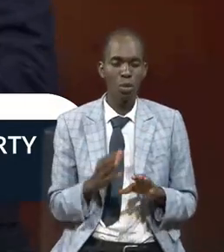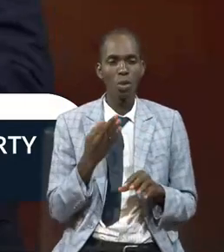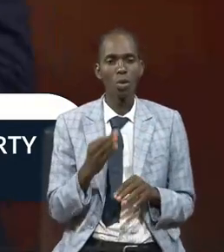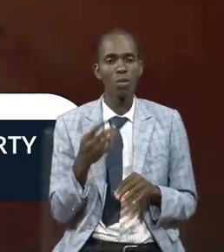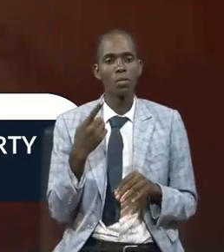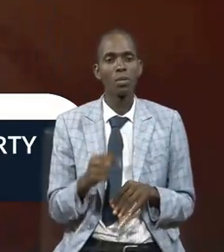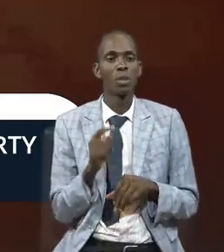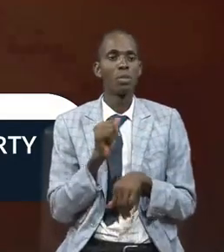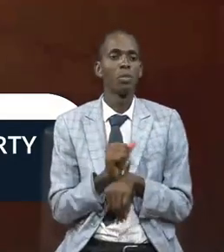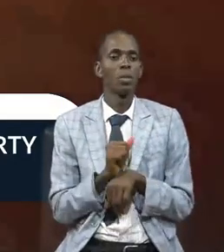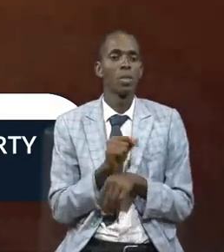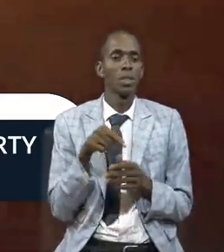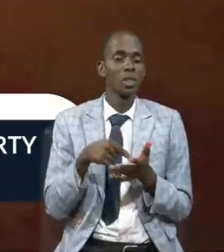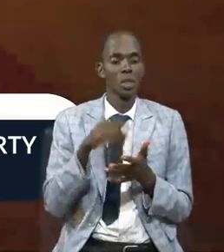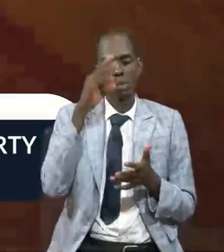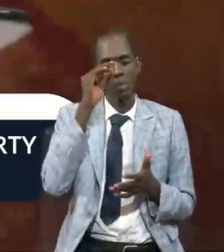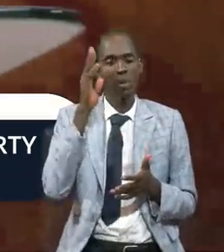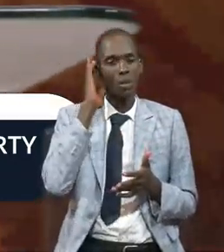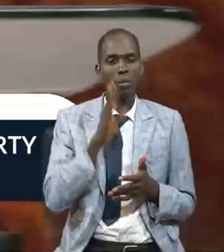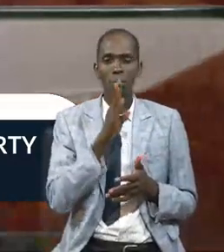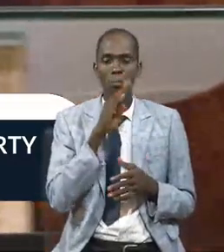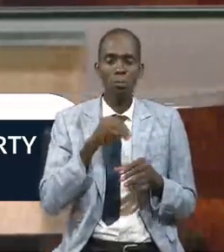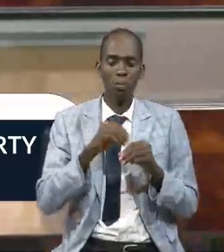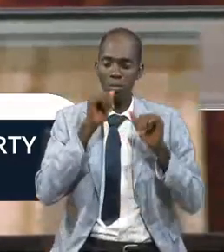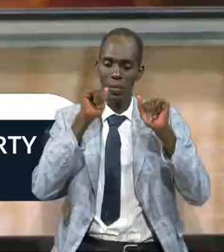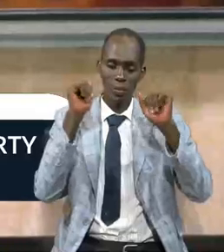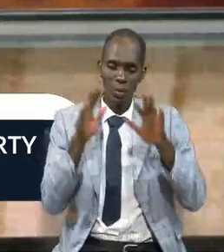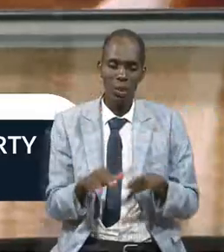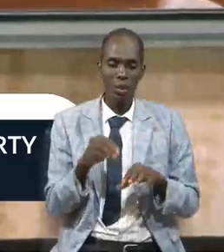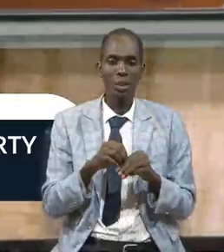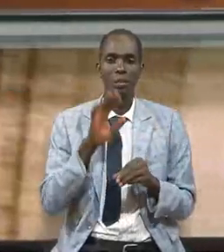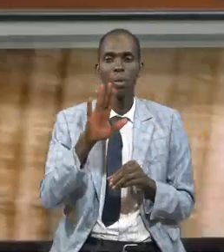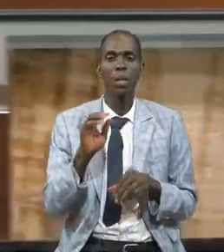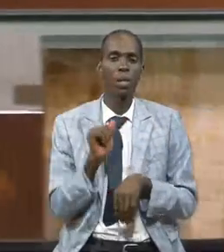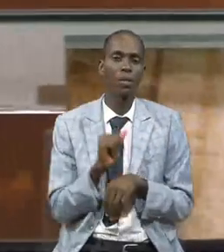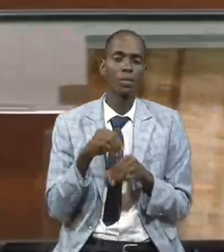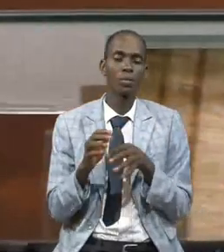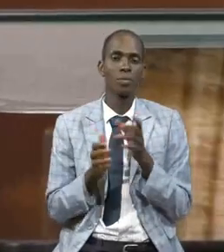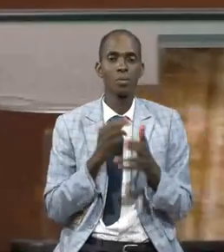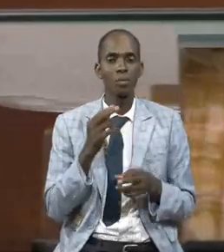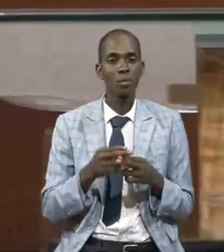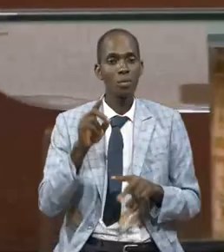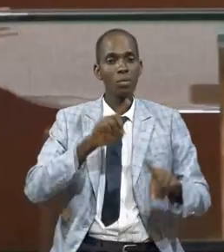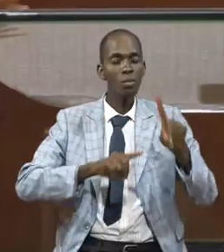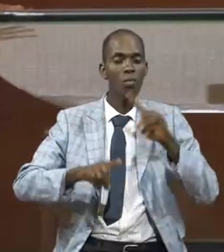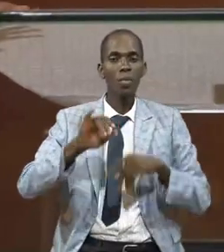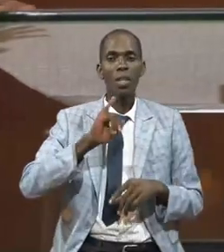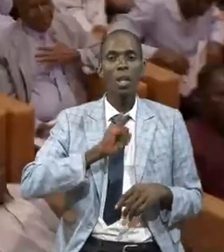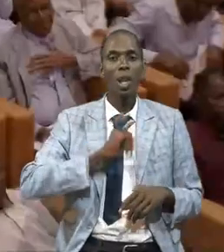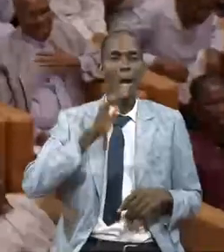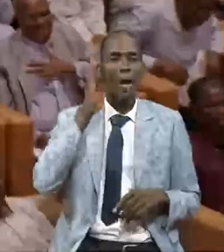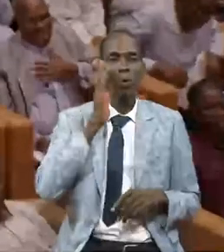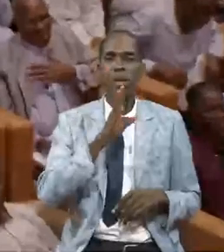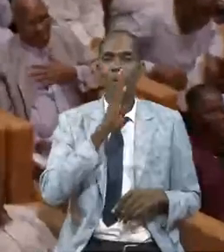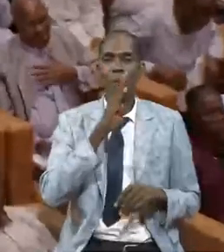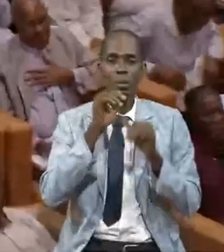oublieux, mais se mettant à l'œuvre, celui-là sera heureux dans son activité. Vous serez heureux, vous serez béni. Je